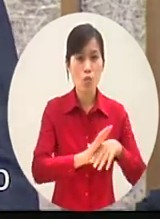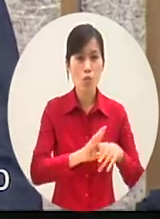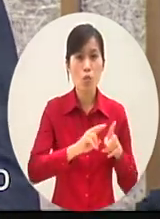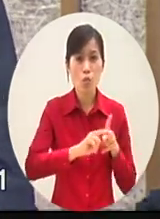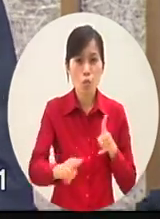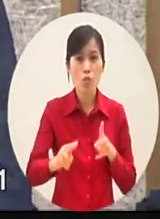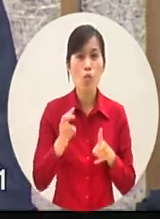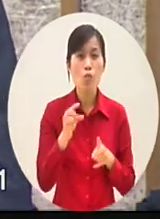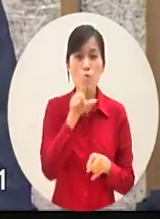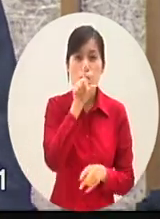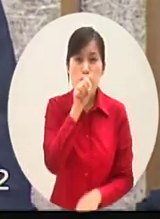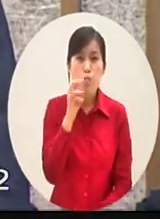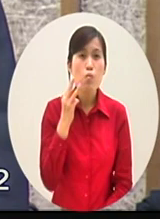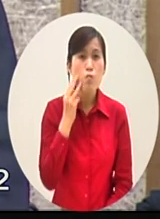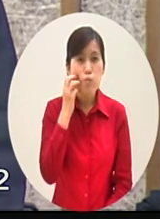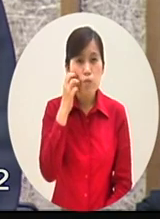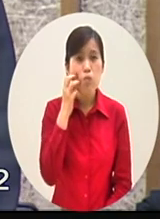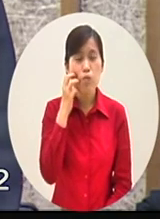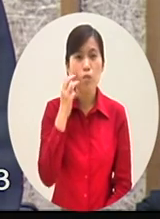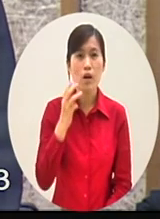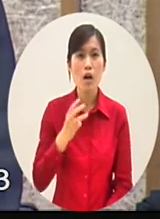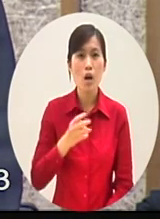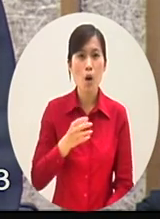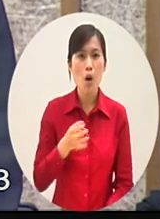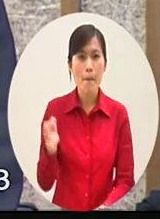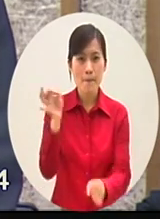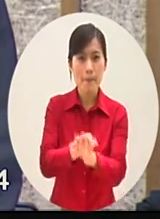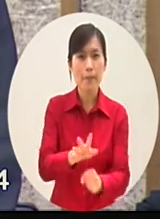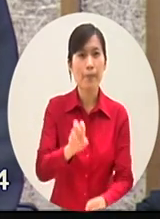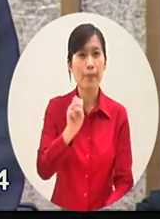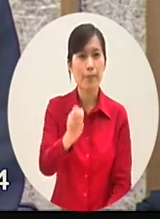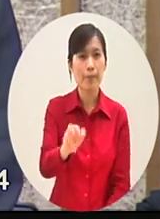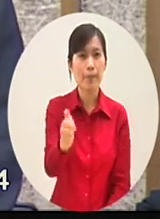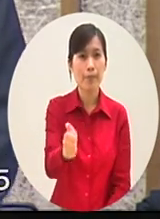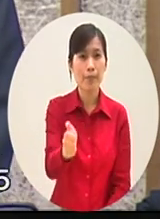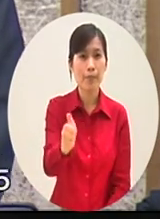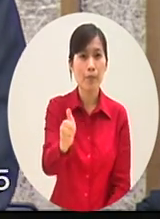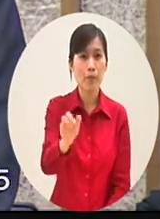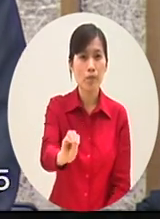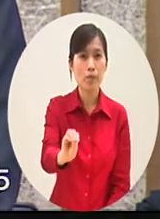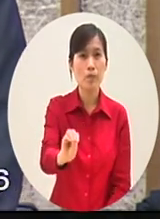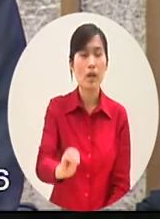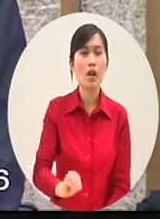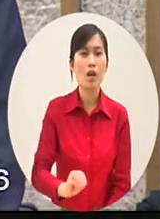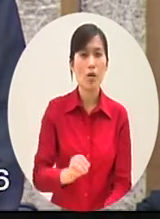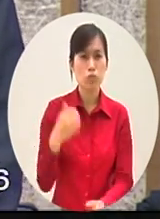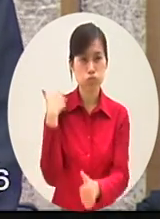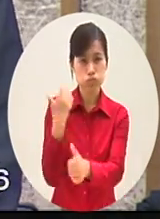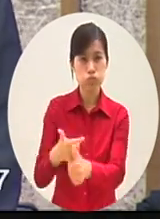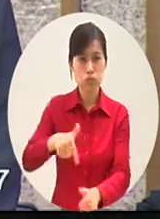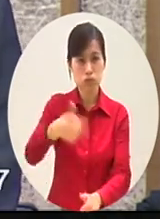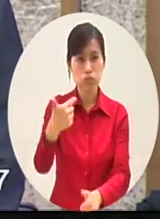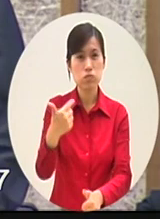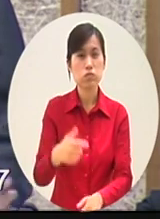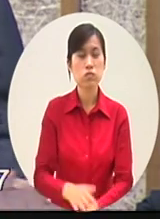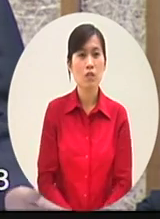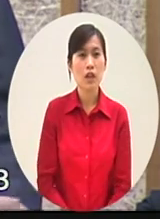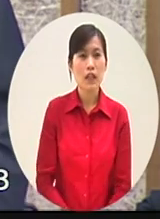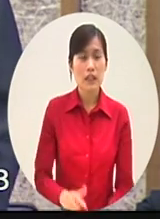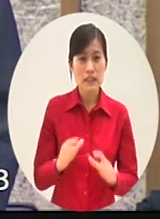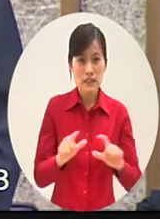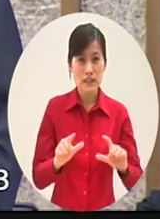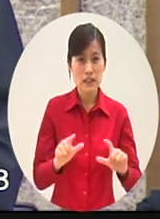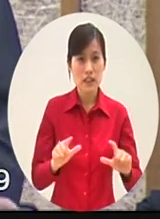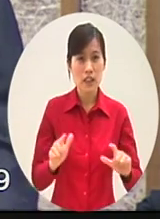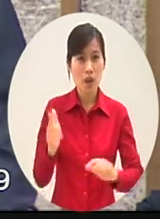好了，就拨250万，请鸟松区公所赶快发包。 是。 好、哦，那至于说大树路，管线单位。